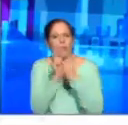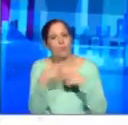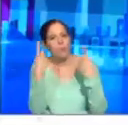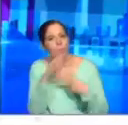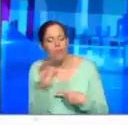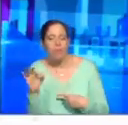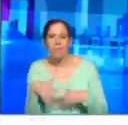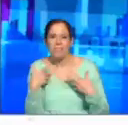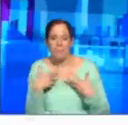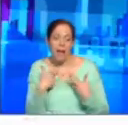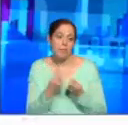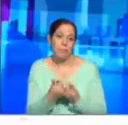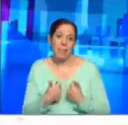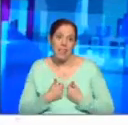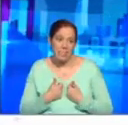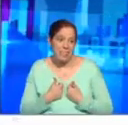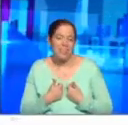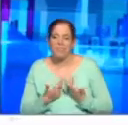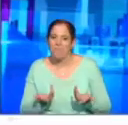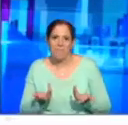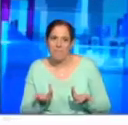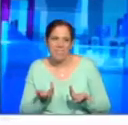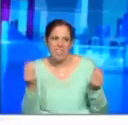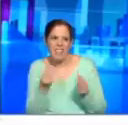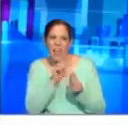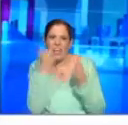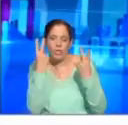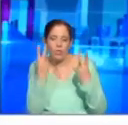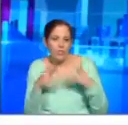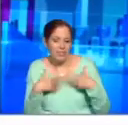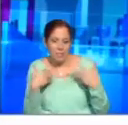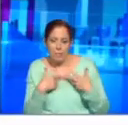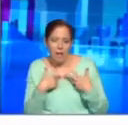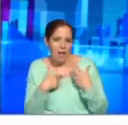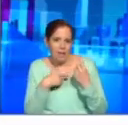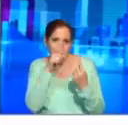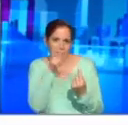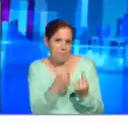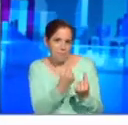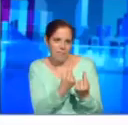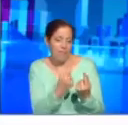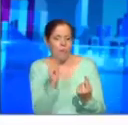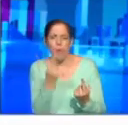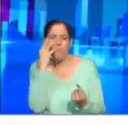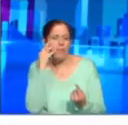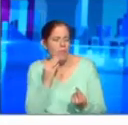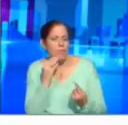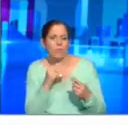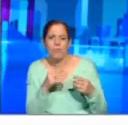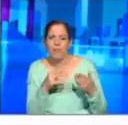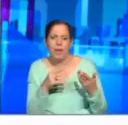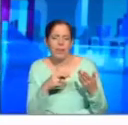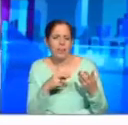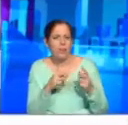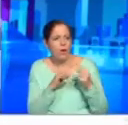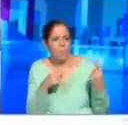שמח. אז מבחינתי זה היה, כן, זה היה הדבר הכי חשוב, לשמח לב אחד, וכולם מאוד נהנו וחילקו שם כל